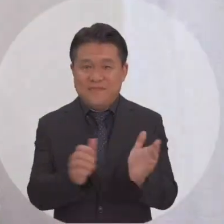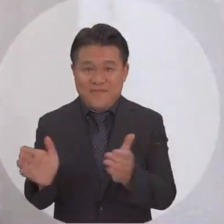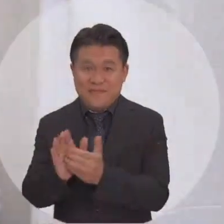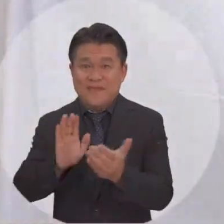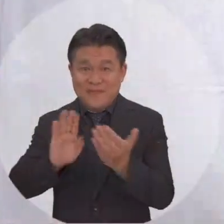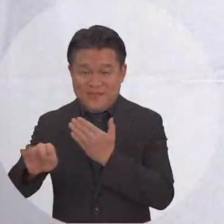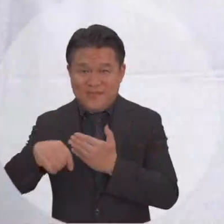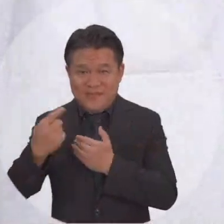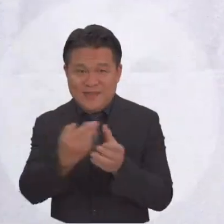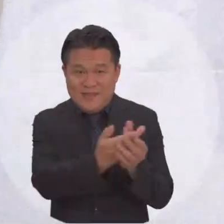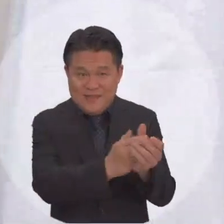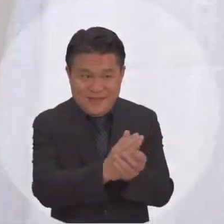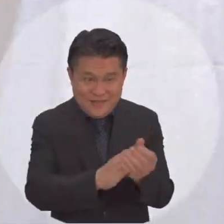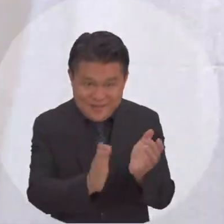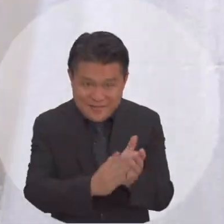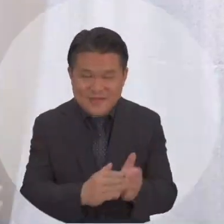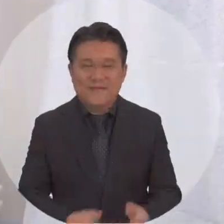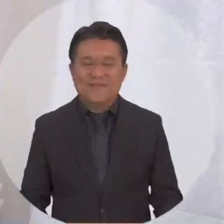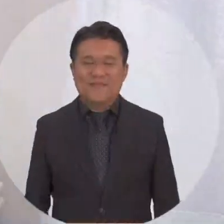물건을 정리하고 손을 씻습니다.